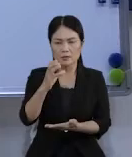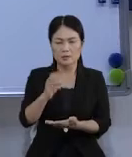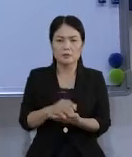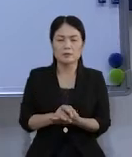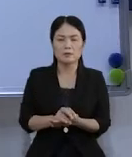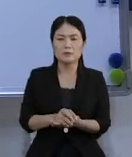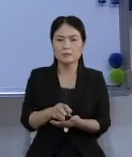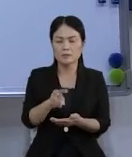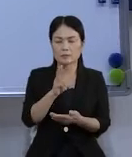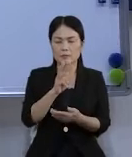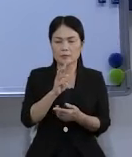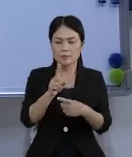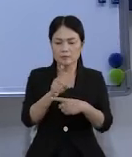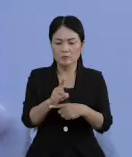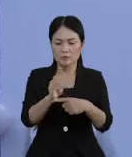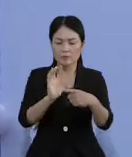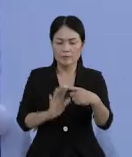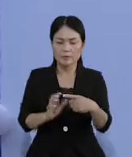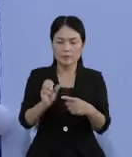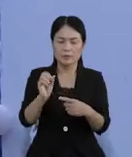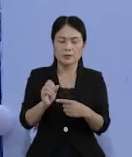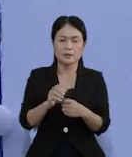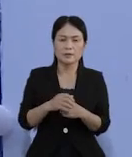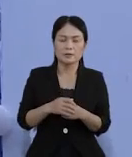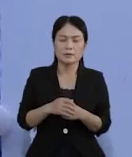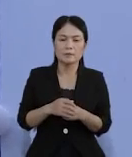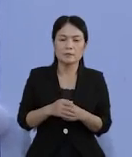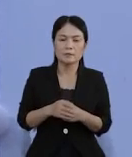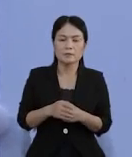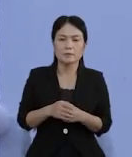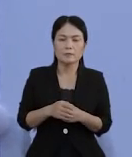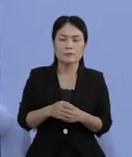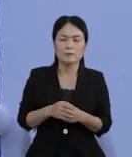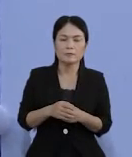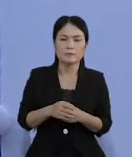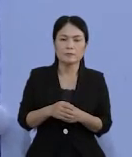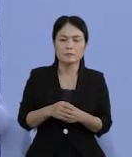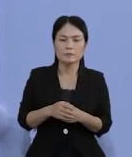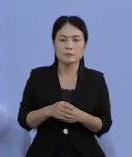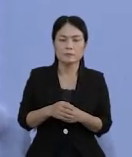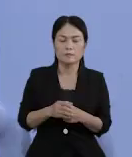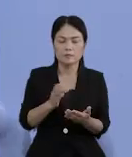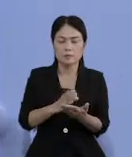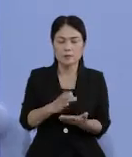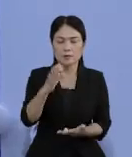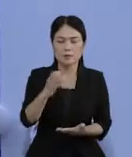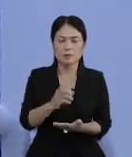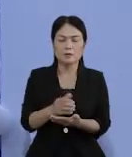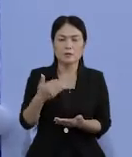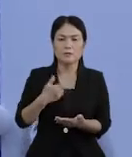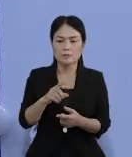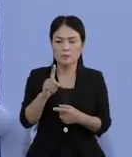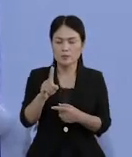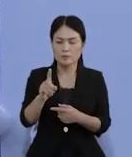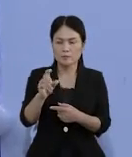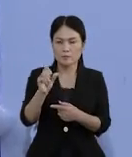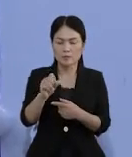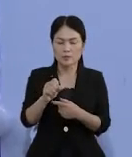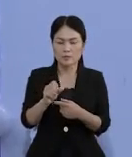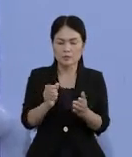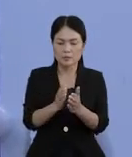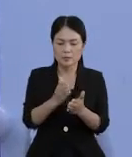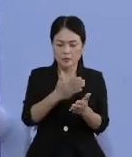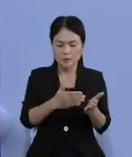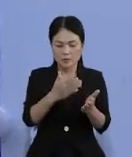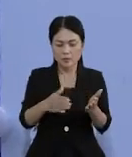miên tắc muối phe pram pram lịt chẳng chấm nó đọt ní cặp bông này cứ miên mùi lịt chẳng dương chạy trên chỉ